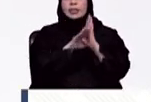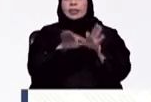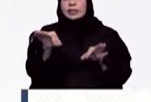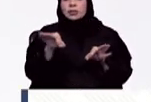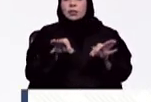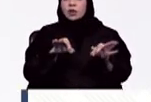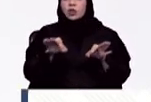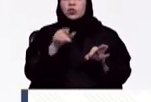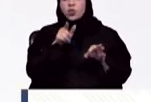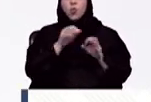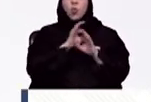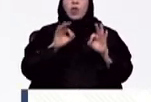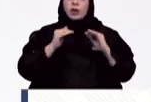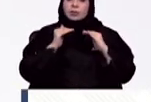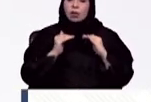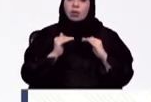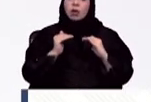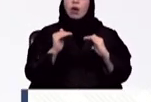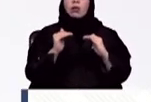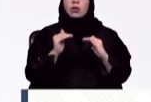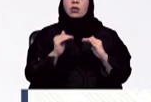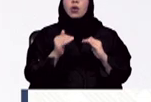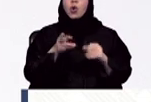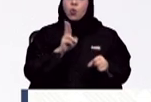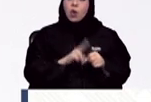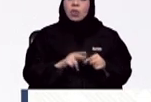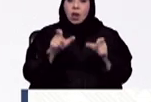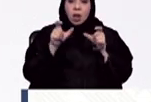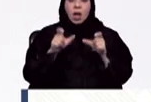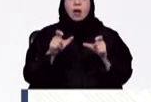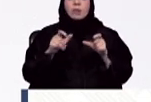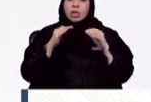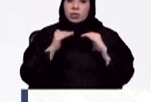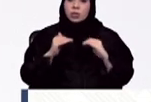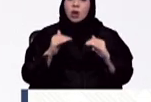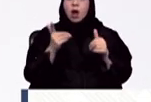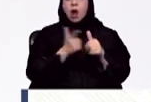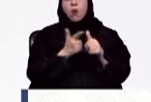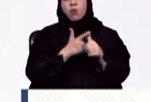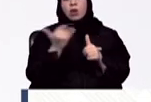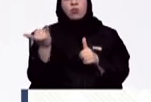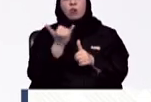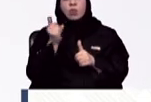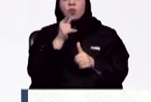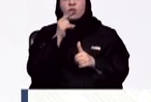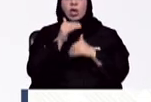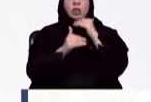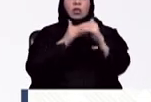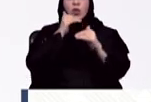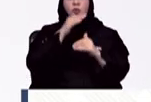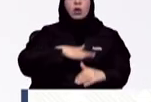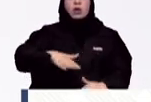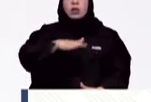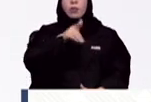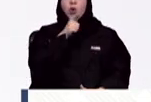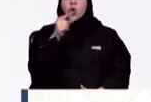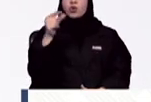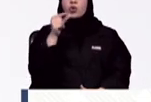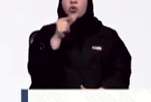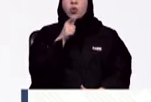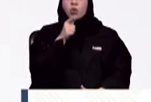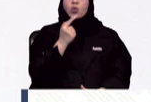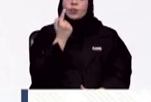في وضع الاستقرار, في وضع الأمن اللي ممكن يساعدنا في التقدم. نعم. والتطور نحو المستقبل. نعم دكتورة, سؤال أخير,